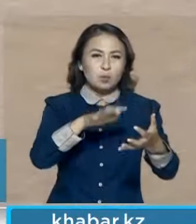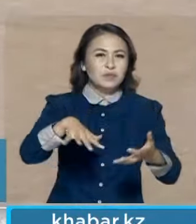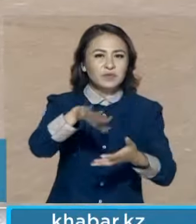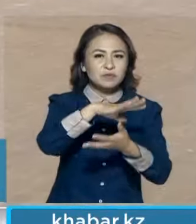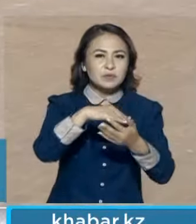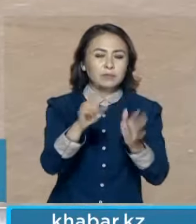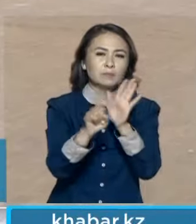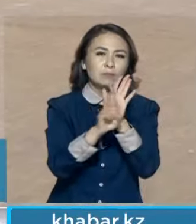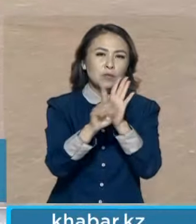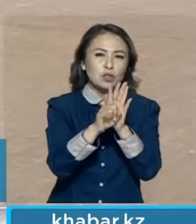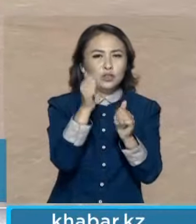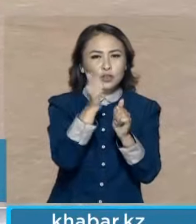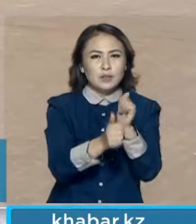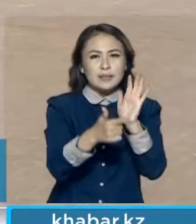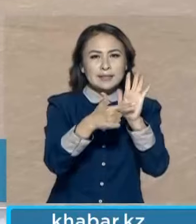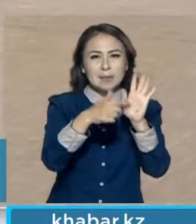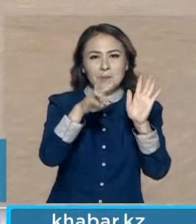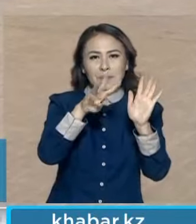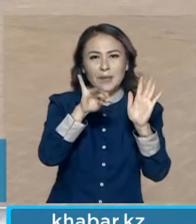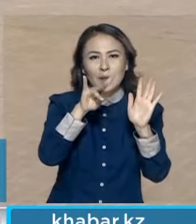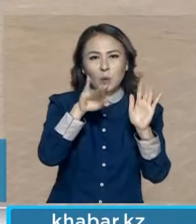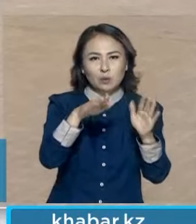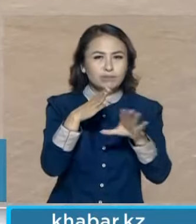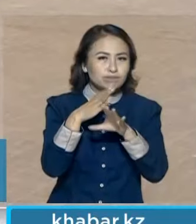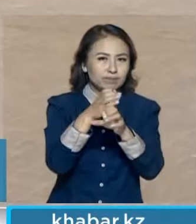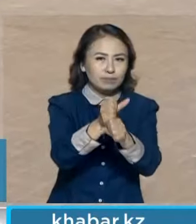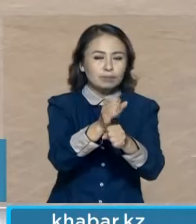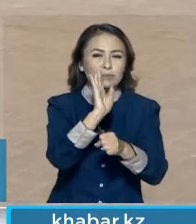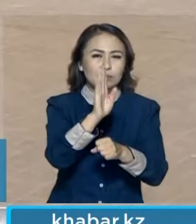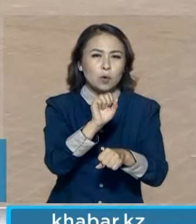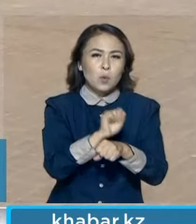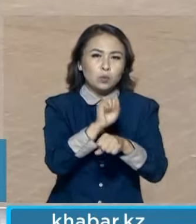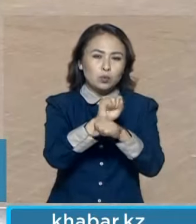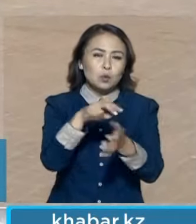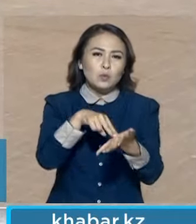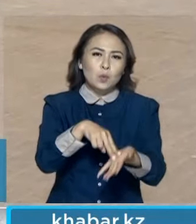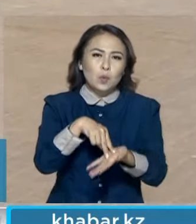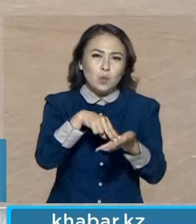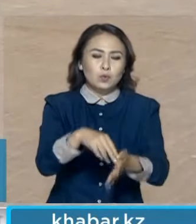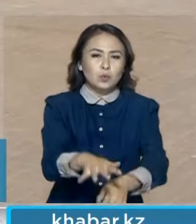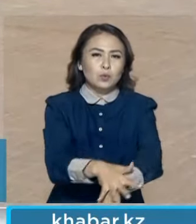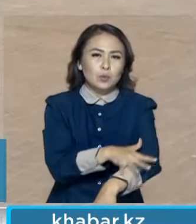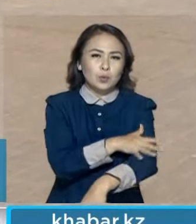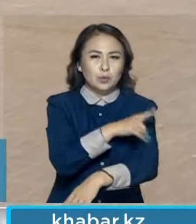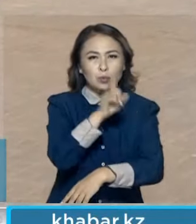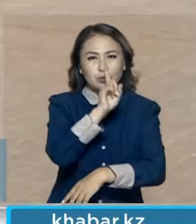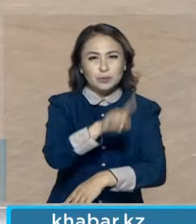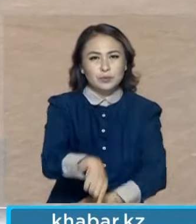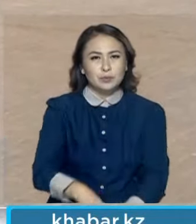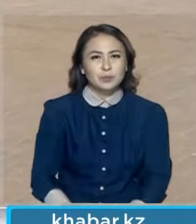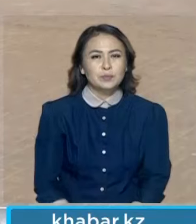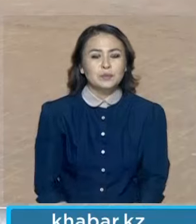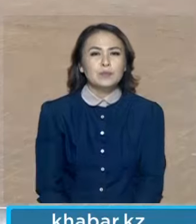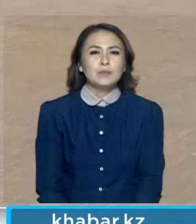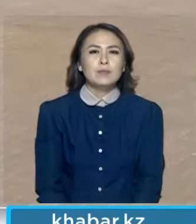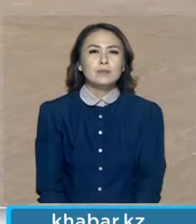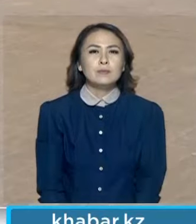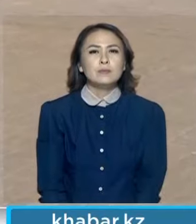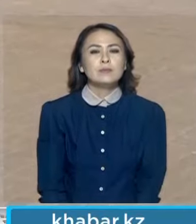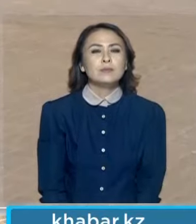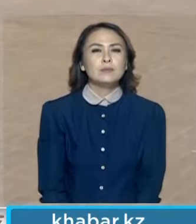қатынау жиілігі 7 минутке дейін қысқарады. Демек, аялдамада ұзақ күту мәселесі шешілуі тиіс.